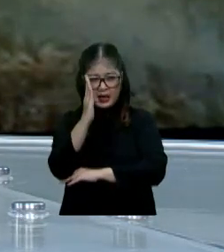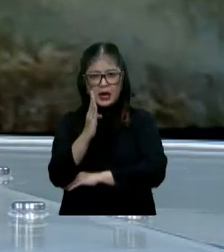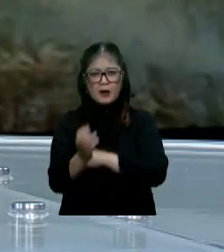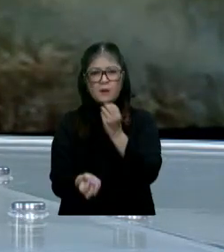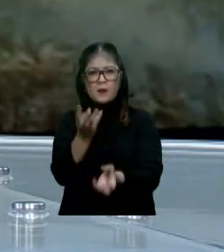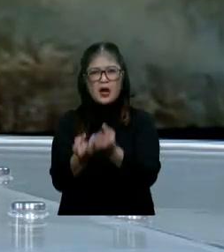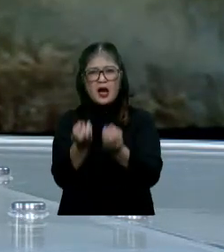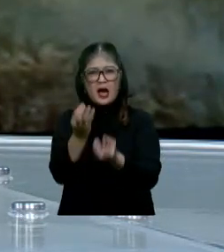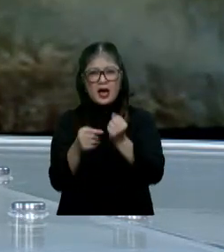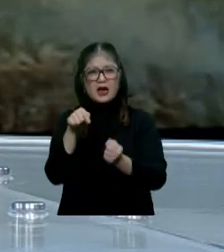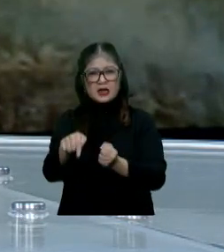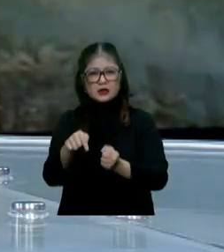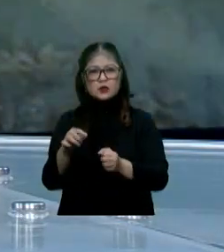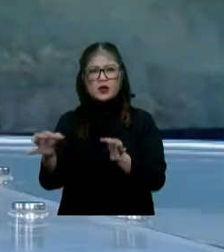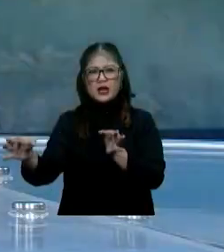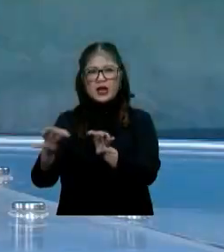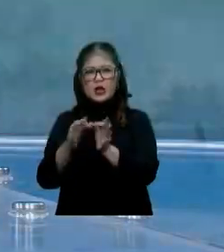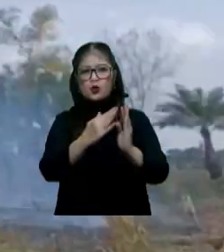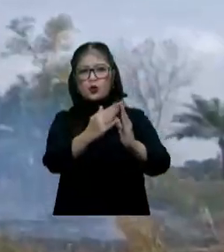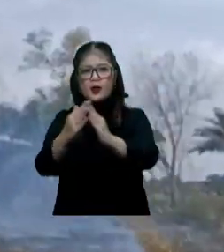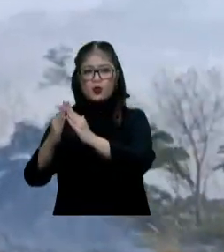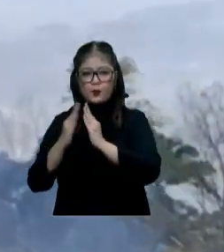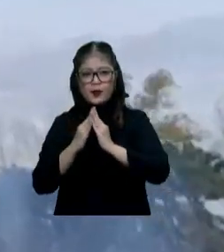mendekati kawasan permukiman.